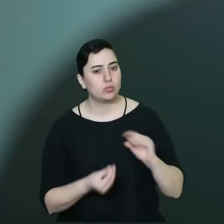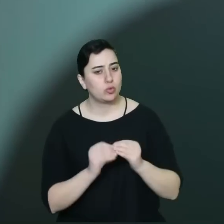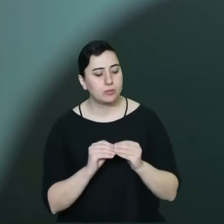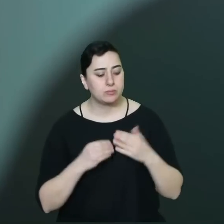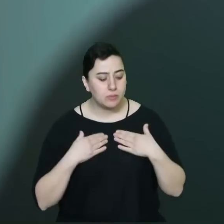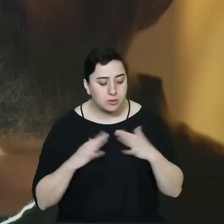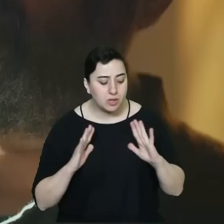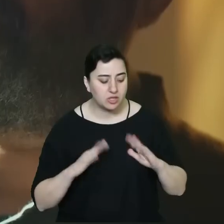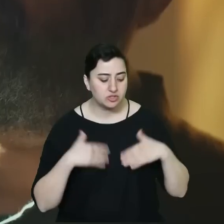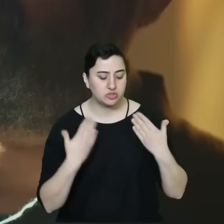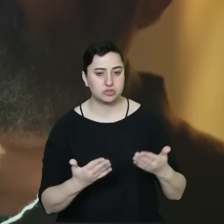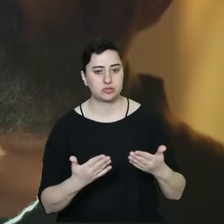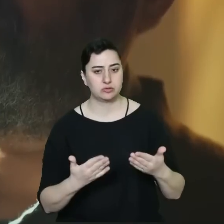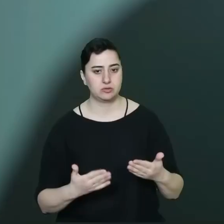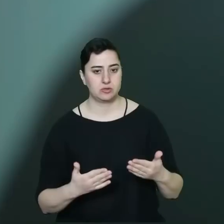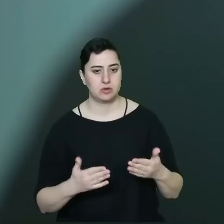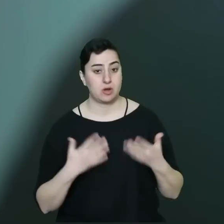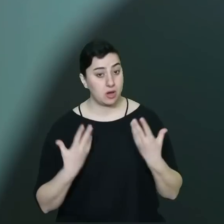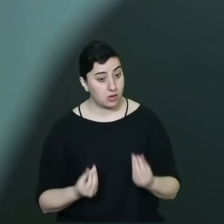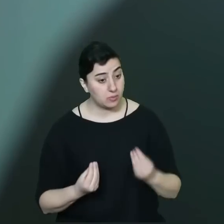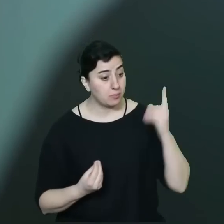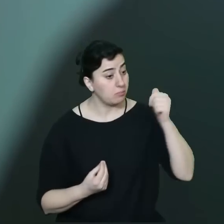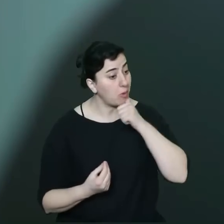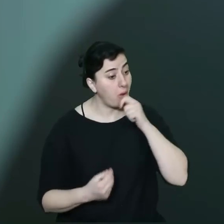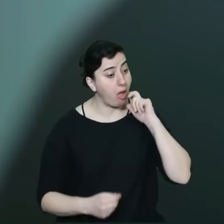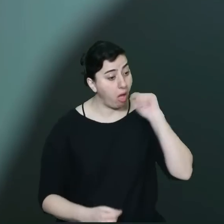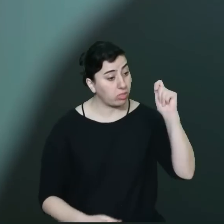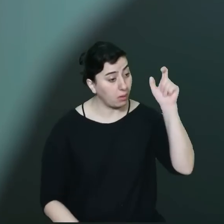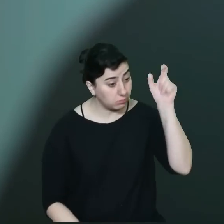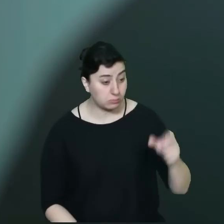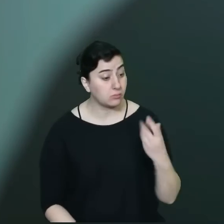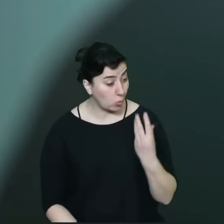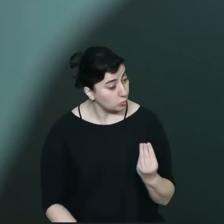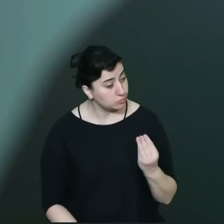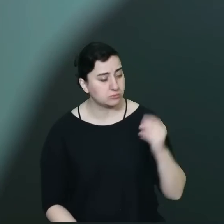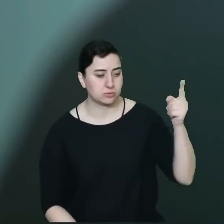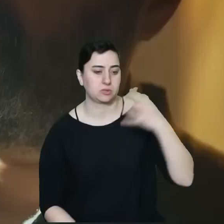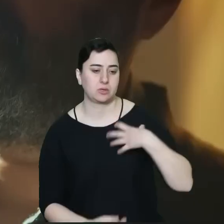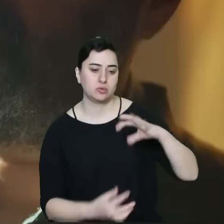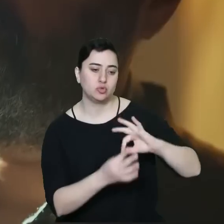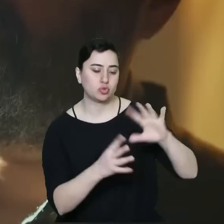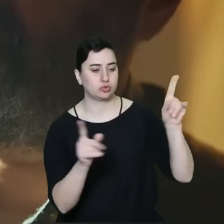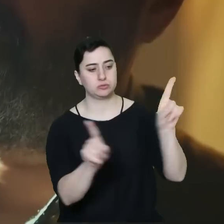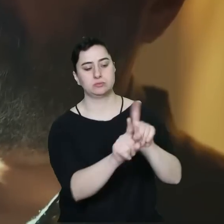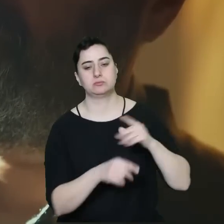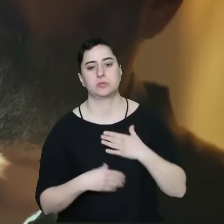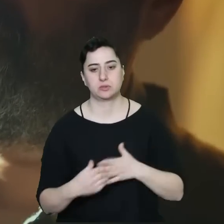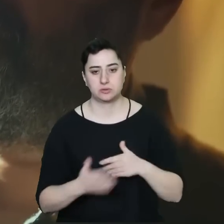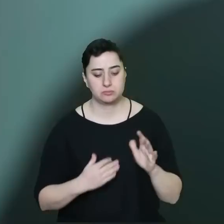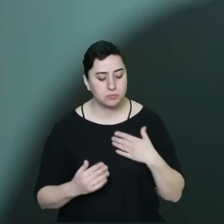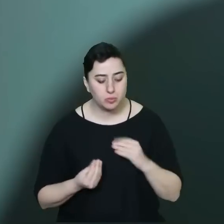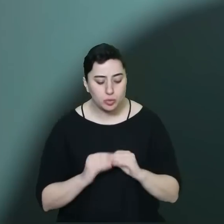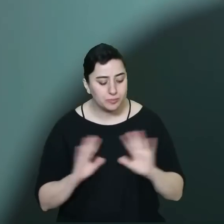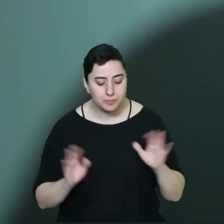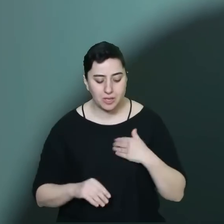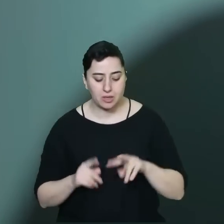artık benden çıktı abi. Eğer babası adamsa kendi halleder. Benim